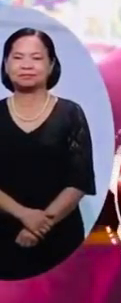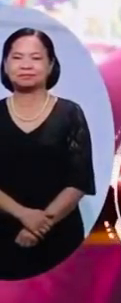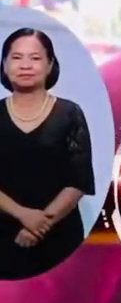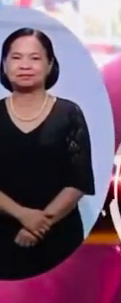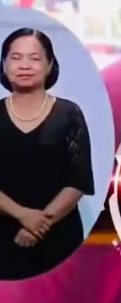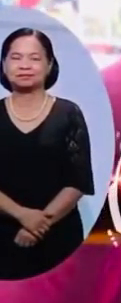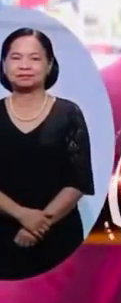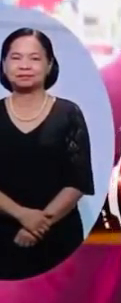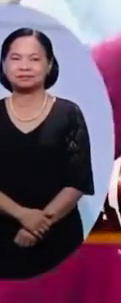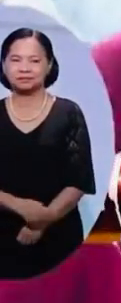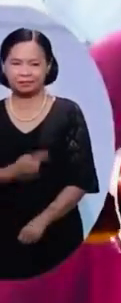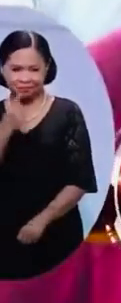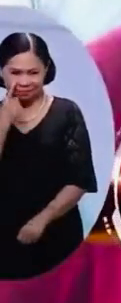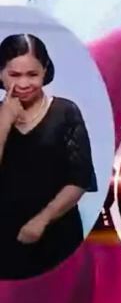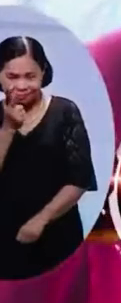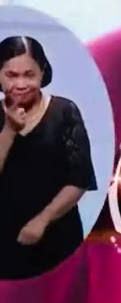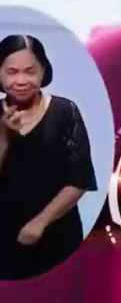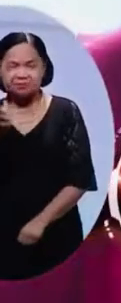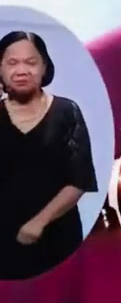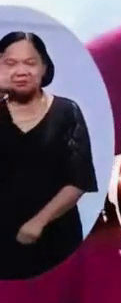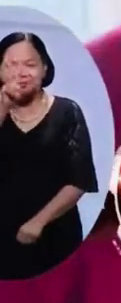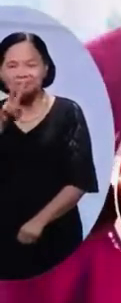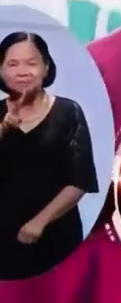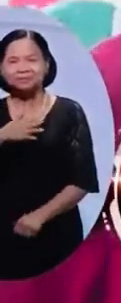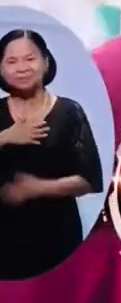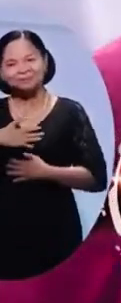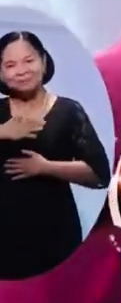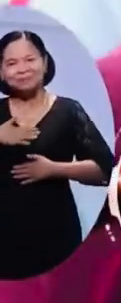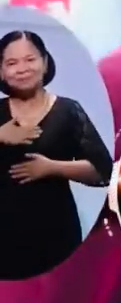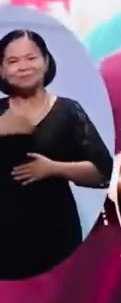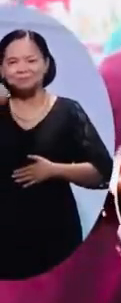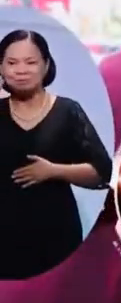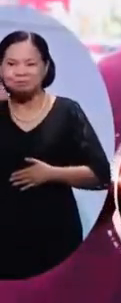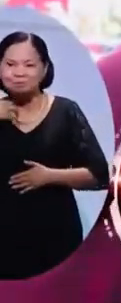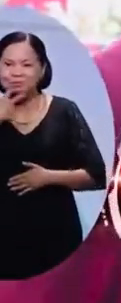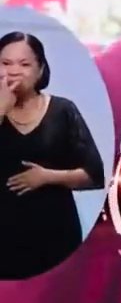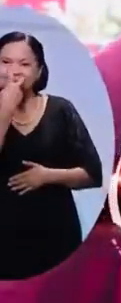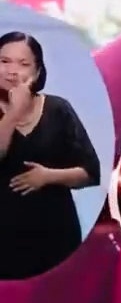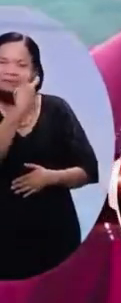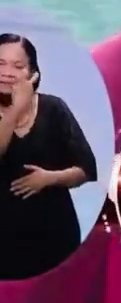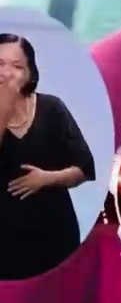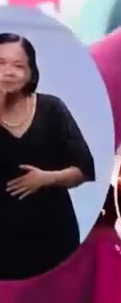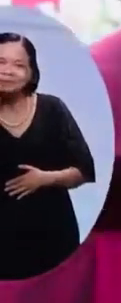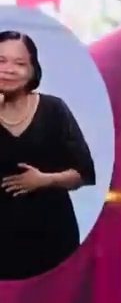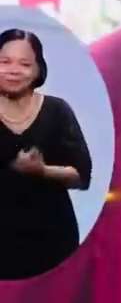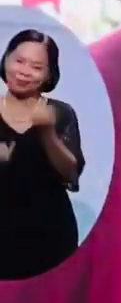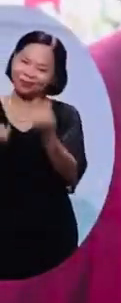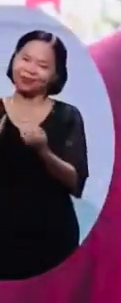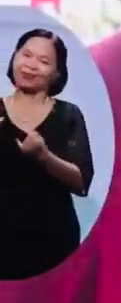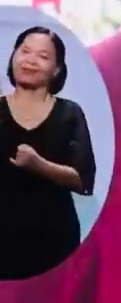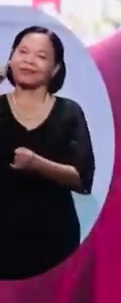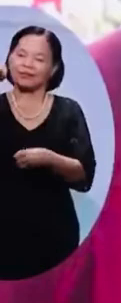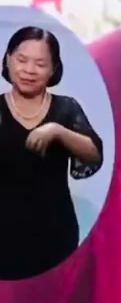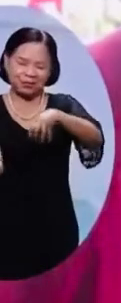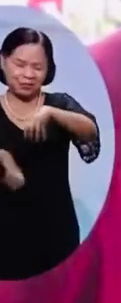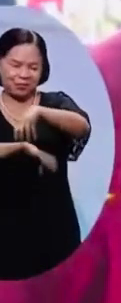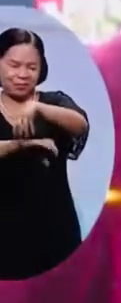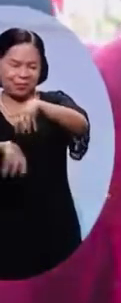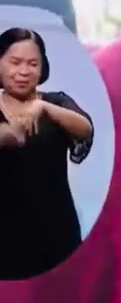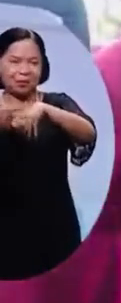Tôi muốn nhìn thấy Việt Nam và tôi muốn tắm biển, ngắm nhìn bãi biển đẹp nên tôi chọn đến Phú Quốc. Đây là hòn đảo đẹp như thiên